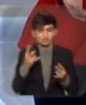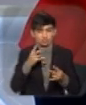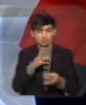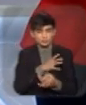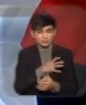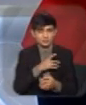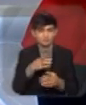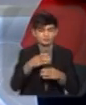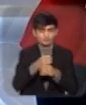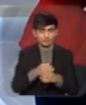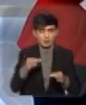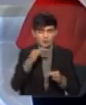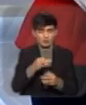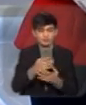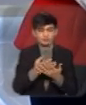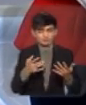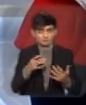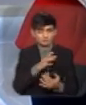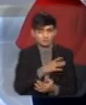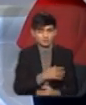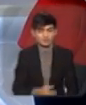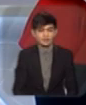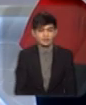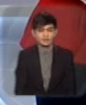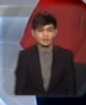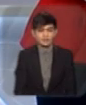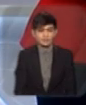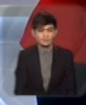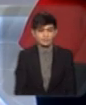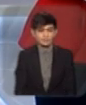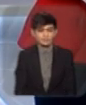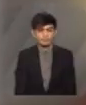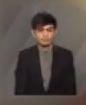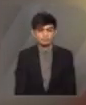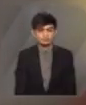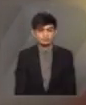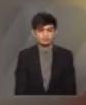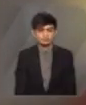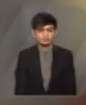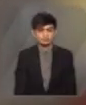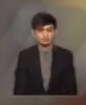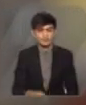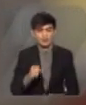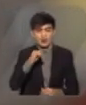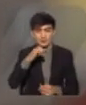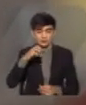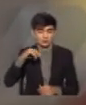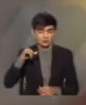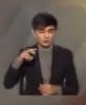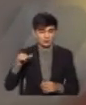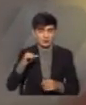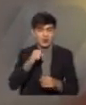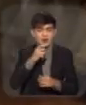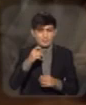даже сократить продуктовый набор людмила батюшкина расскажет подробнее айсулу ахметова как и сотни других